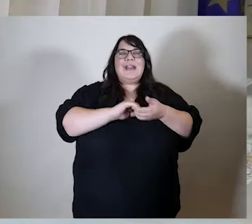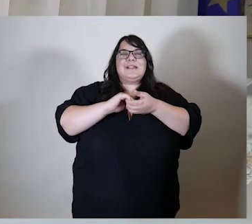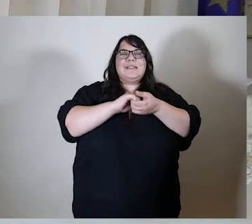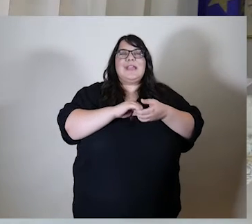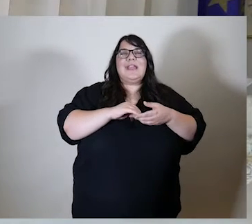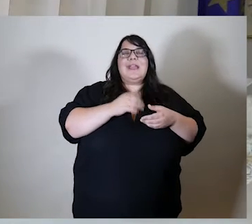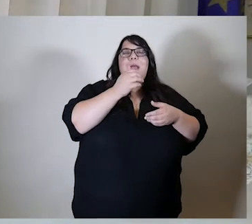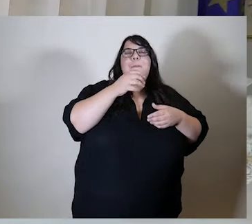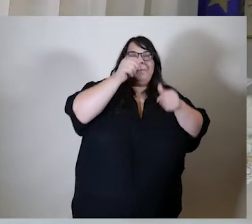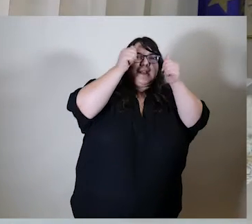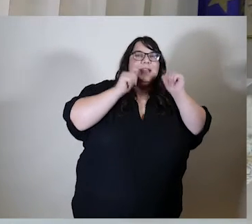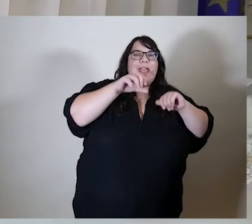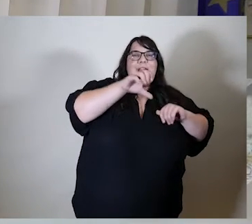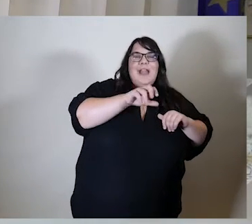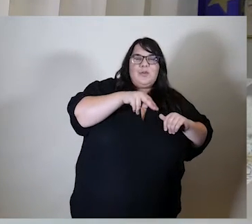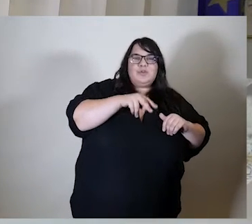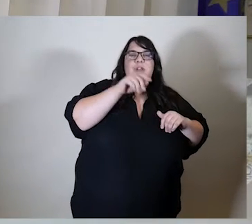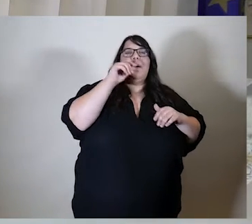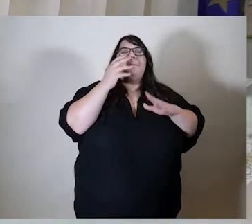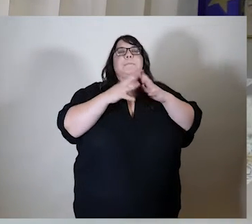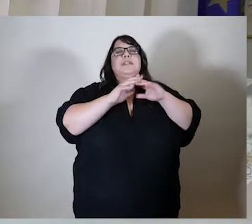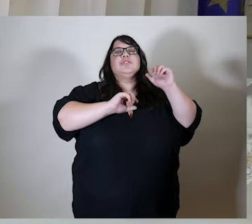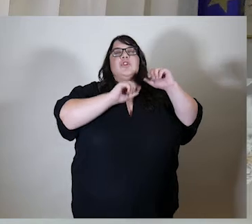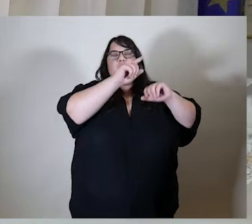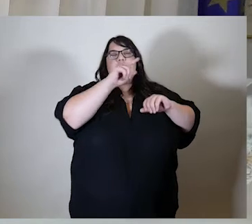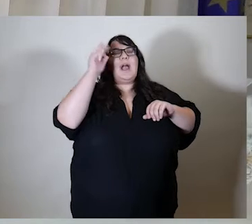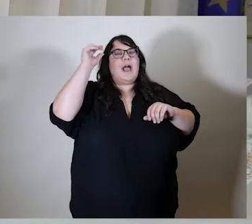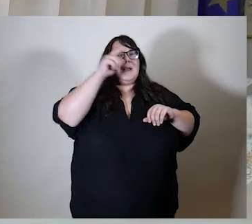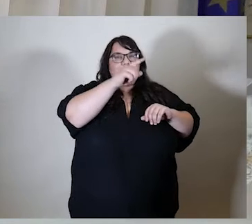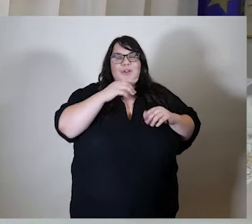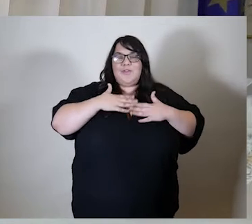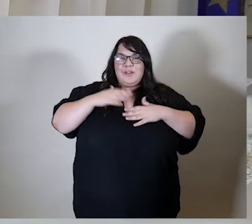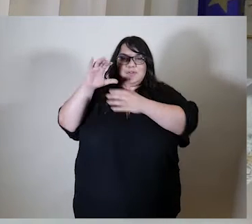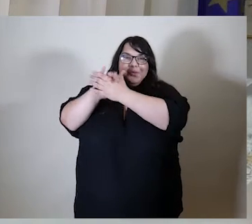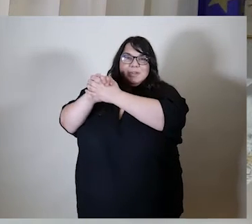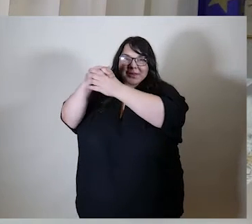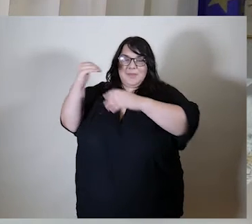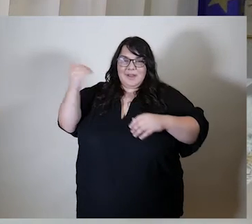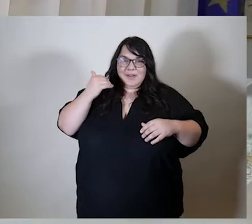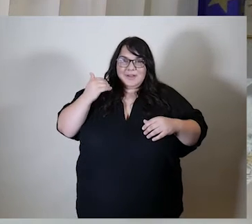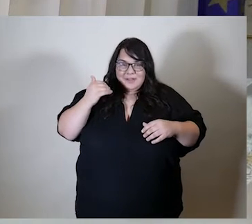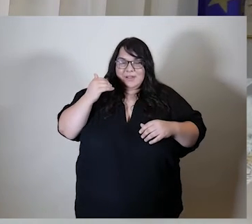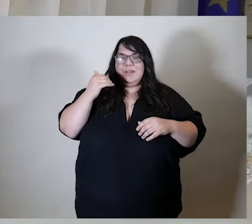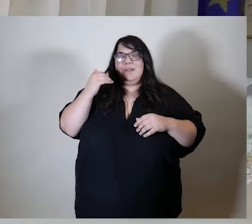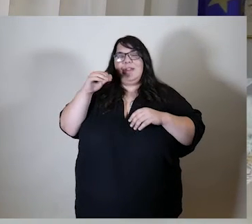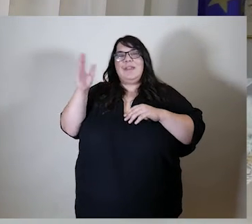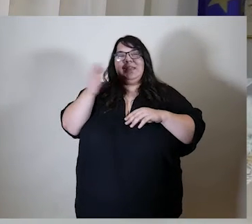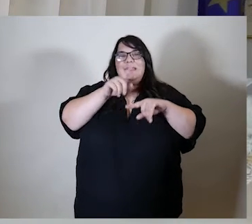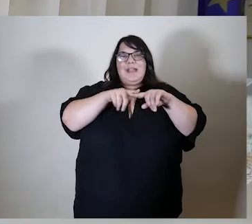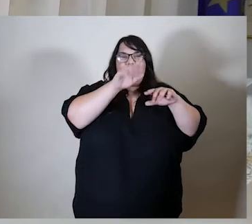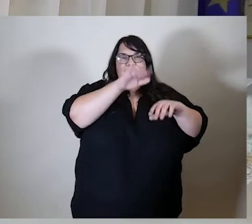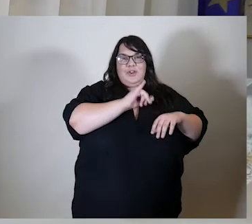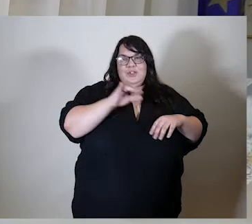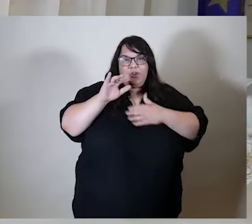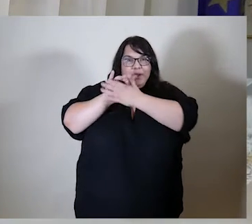το εργαστήρι Παναγία Ελεούσα, Μεσολόγγι Αγρίνιο, ευχαριστούμε την Περιφερειακή Ομοσπονδία Ατόμων με Αναπηρία Δυτικής Ελλάδας